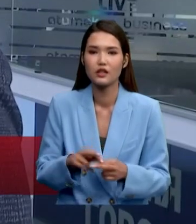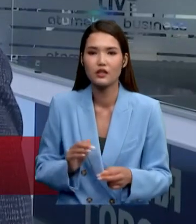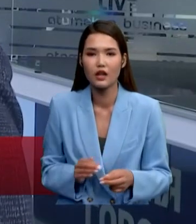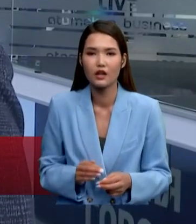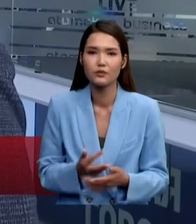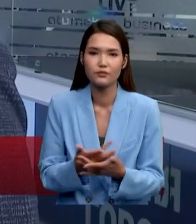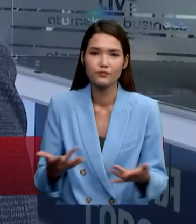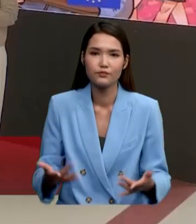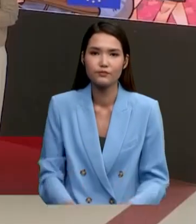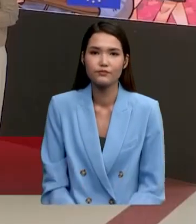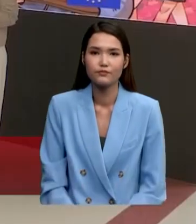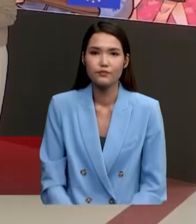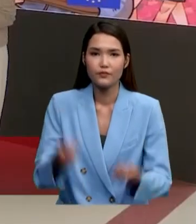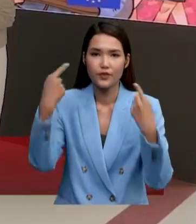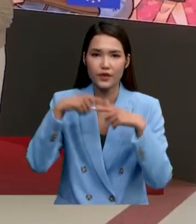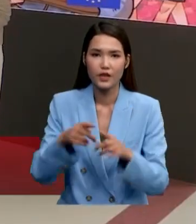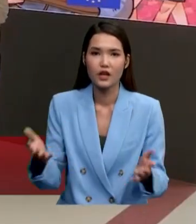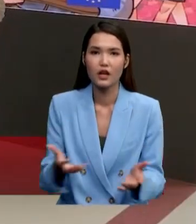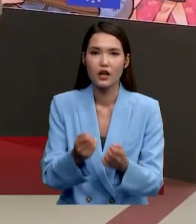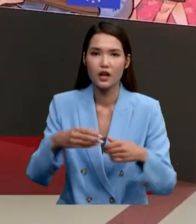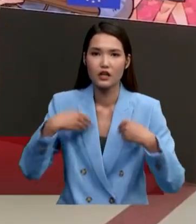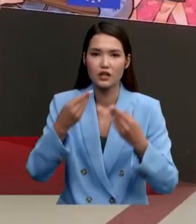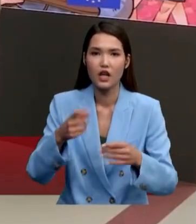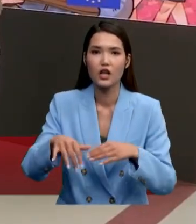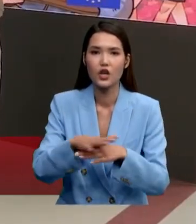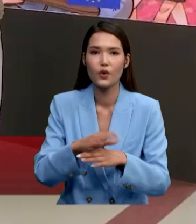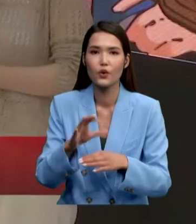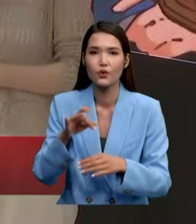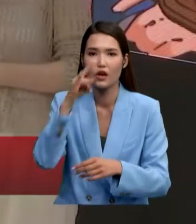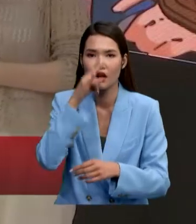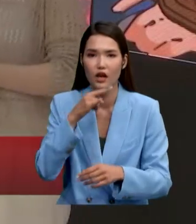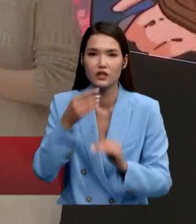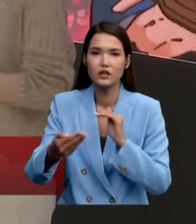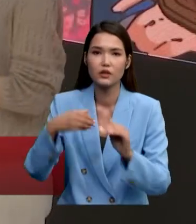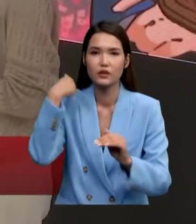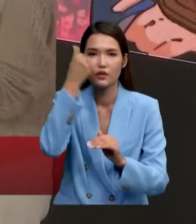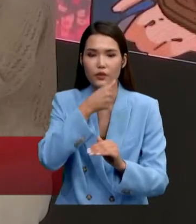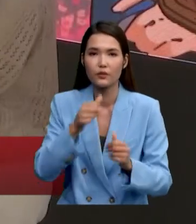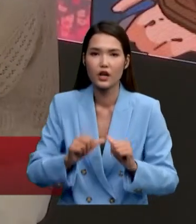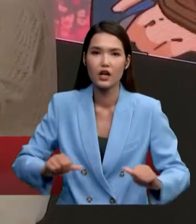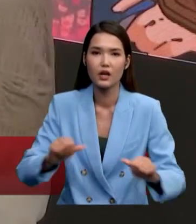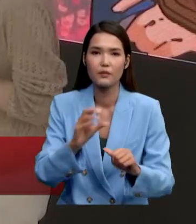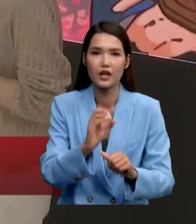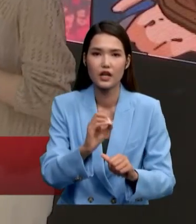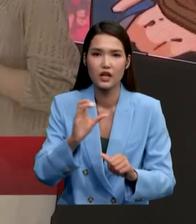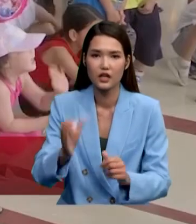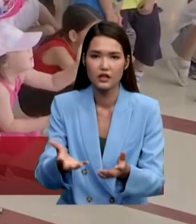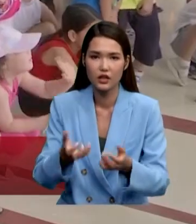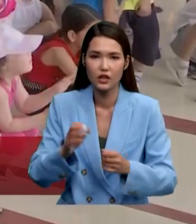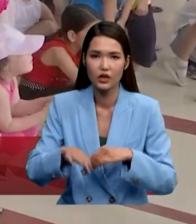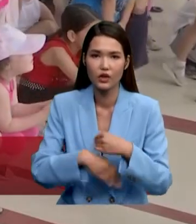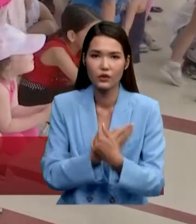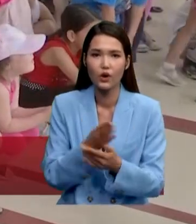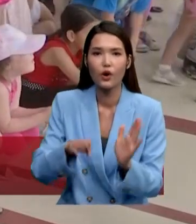полезно. Проект поддержало и представительство Европейского союза в Казахстане. В прошлом году комиссия ЕС приняла